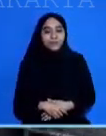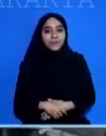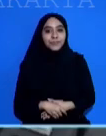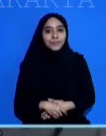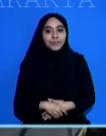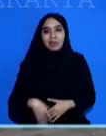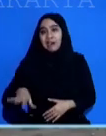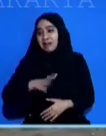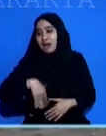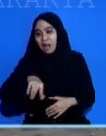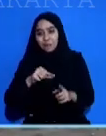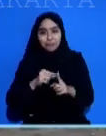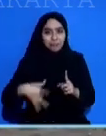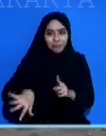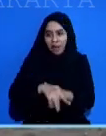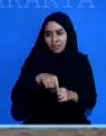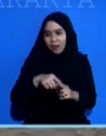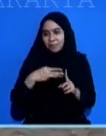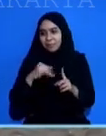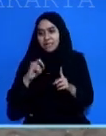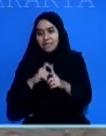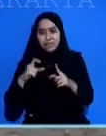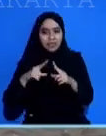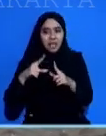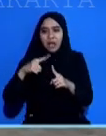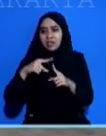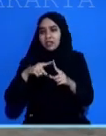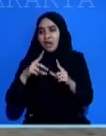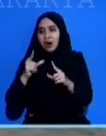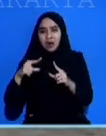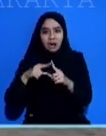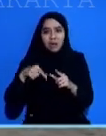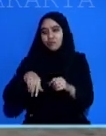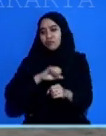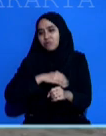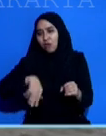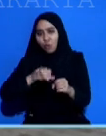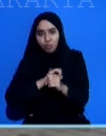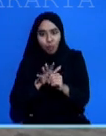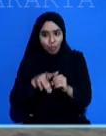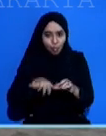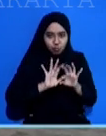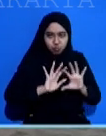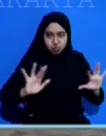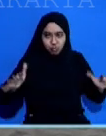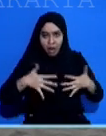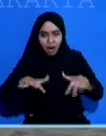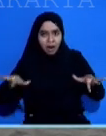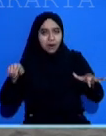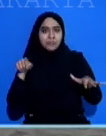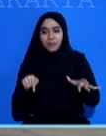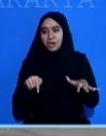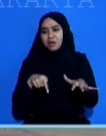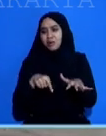Kawasan Pantai Bidara yang terletak di Kelurahan Bugel, Panjatan Kulon Progo ini nampak jauh lebih ramai dari biasanya. Sejumlah wisatawan terlihat